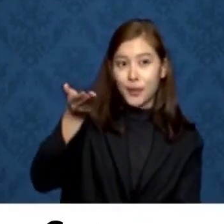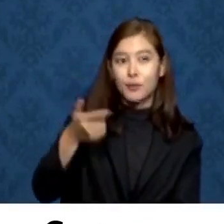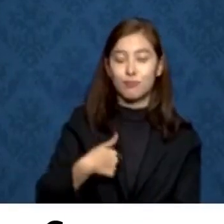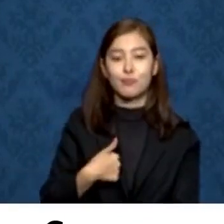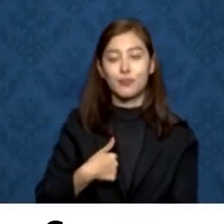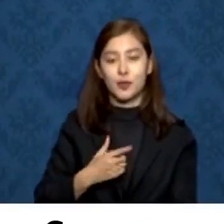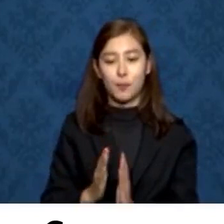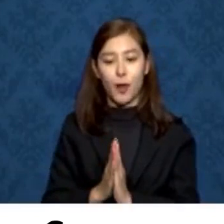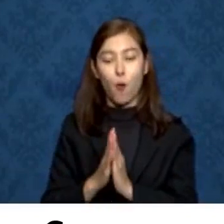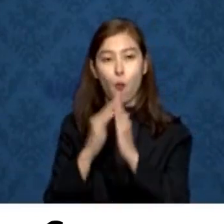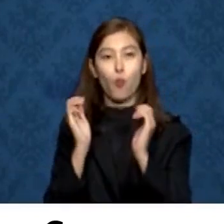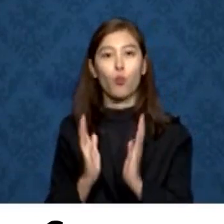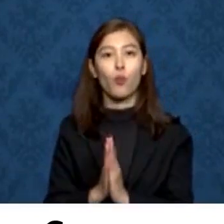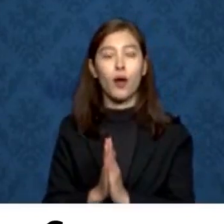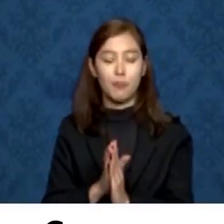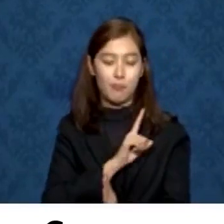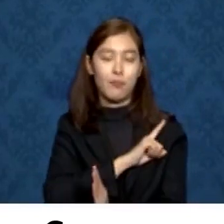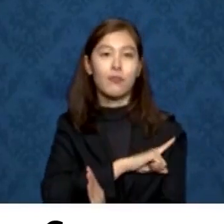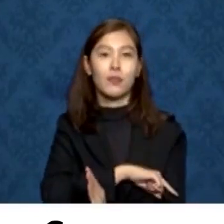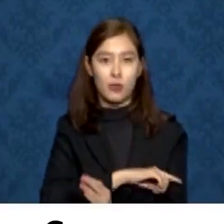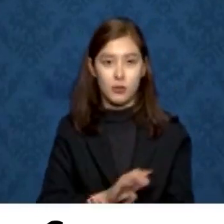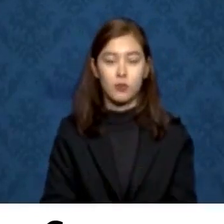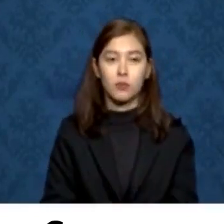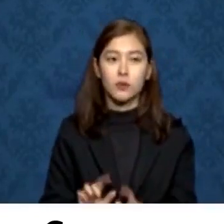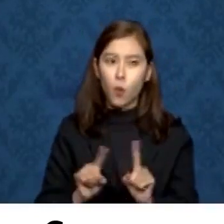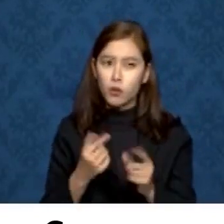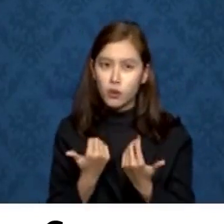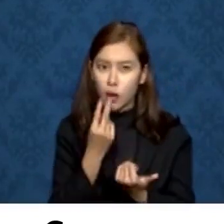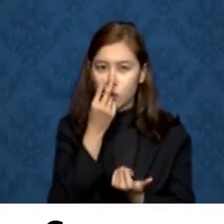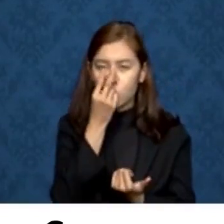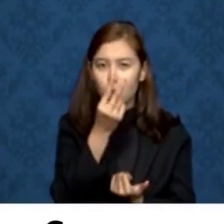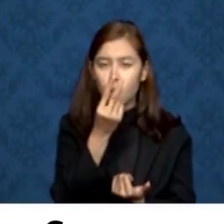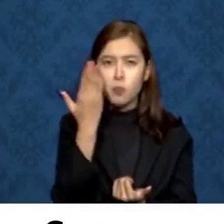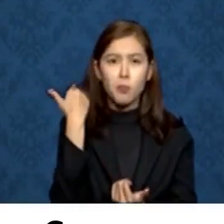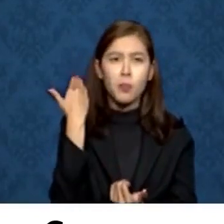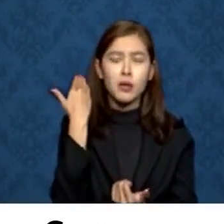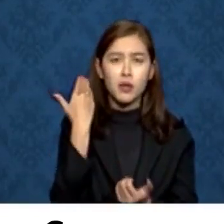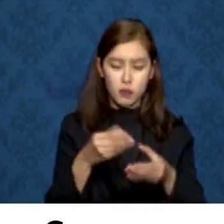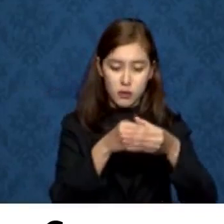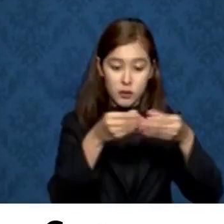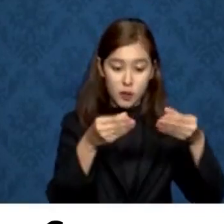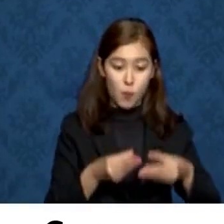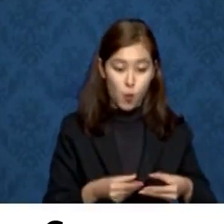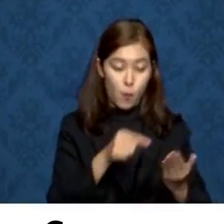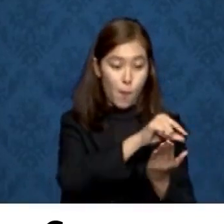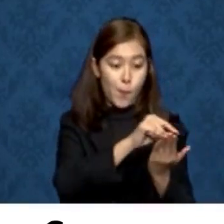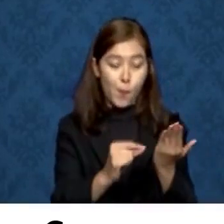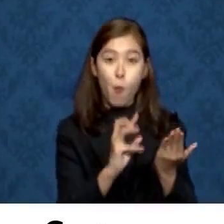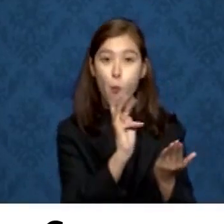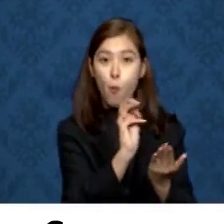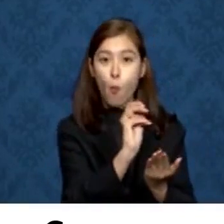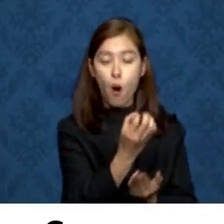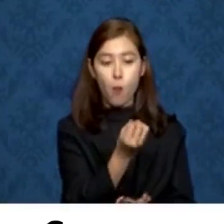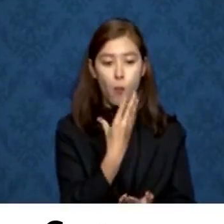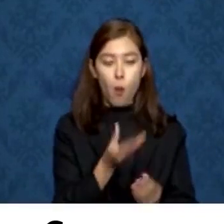ติดโซล่าเซลล์ให้กับที่ว่าการอำเภอโครงการตัดถนนที่เกี่ยวข้องกับการท่องเที่ยวแบบเนี้มันวิกฤตอย่างไรถึงมา